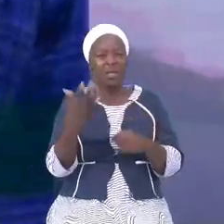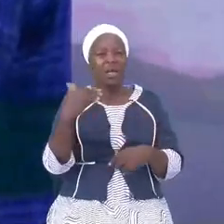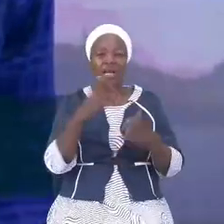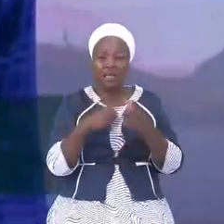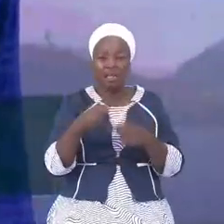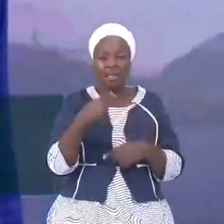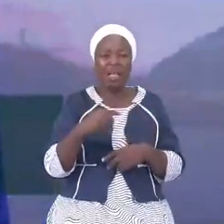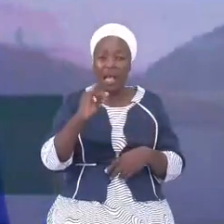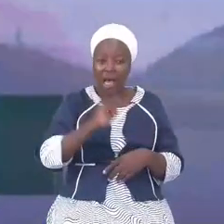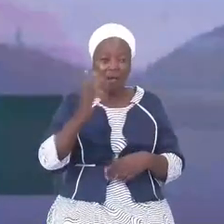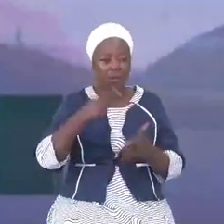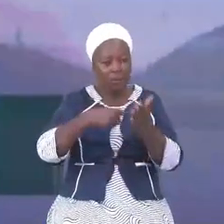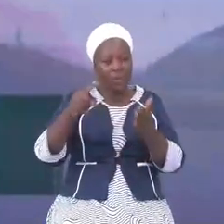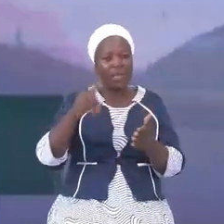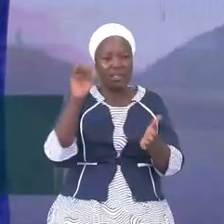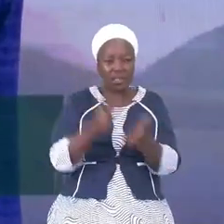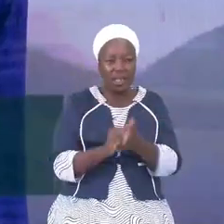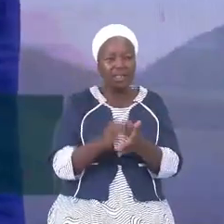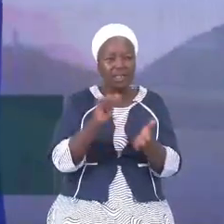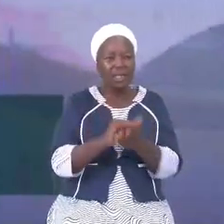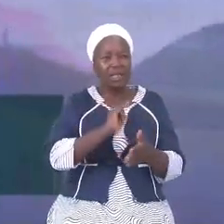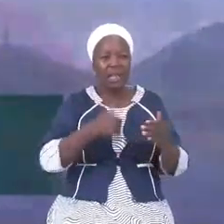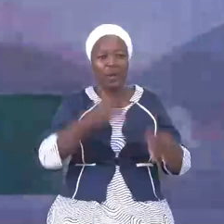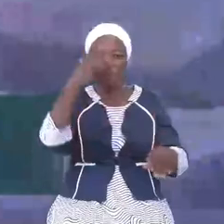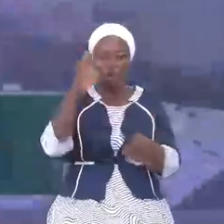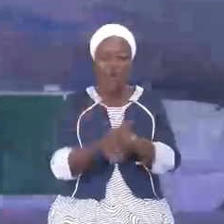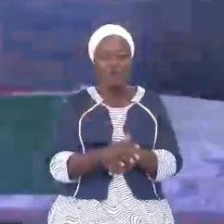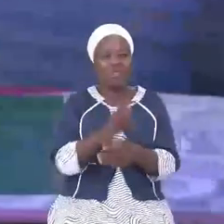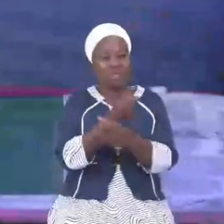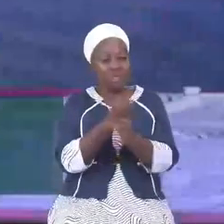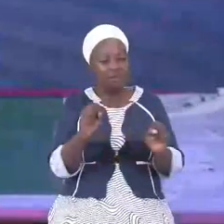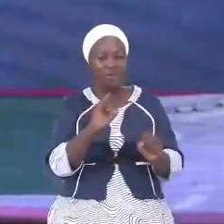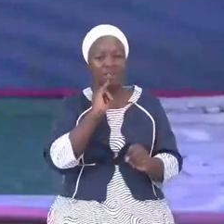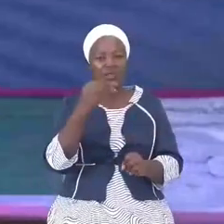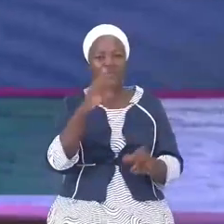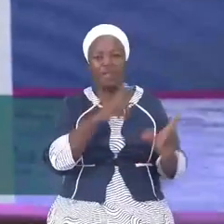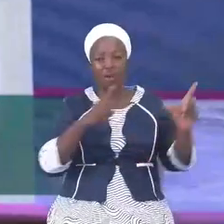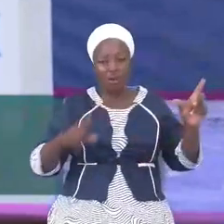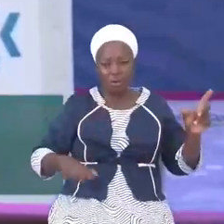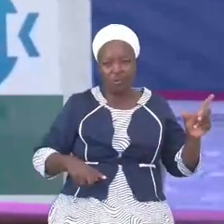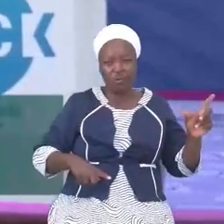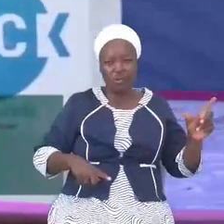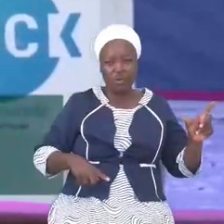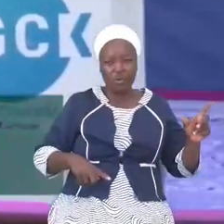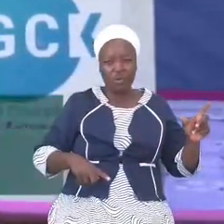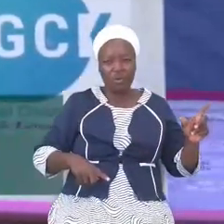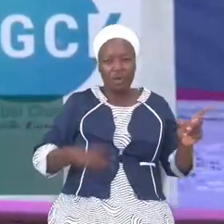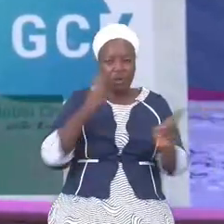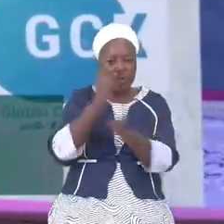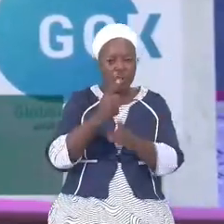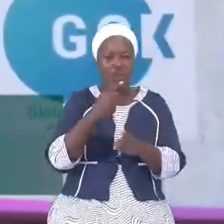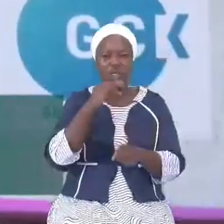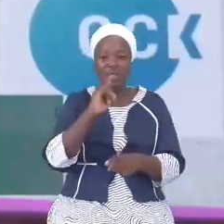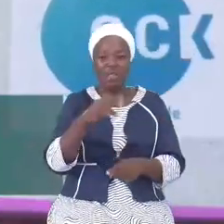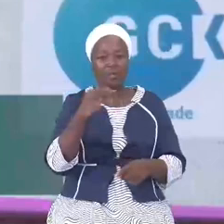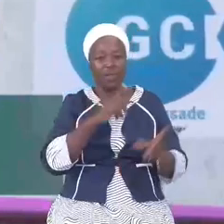les vœux que j'ai faits. Le salut vient de l'Éternel. La justification vient de l'Éternel. Le pardon